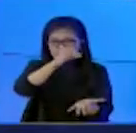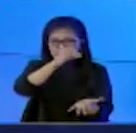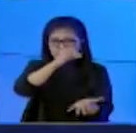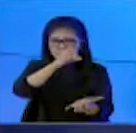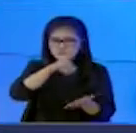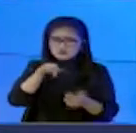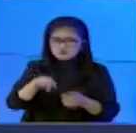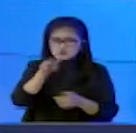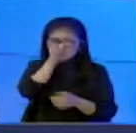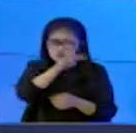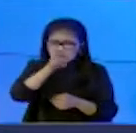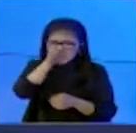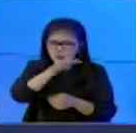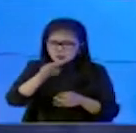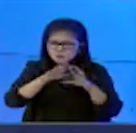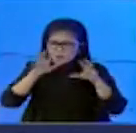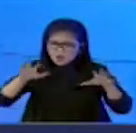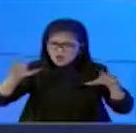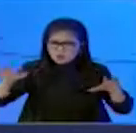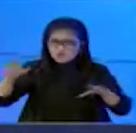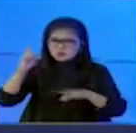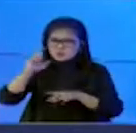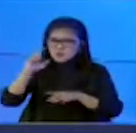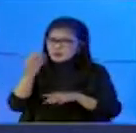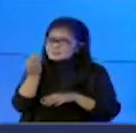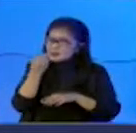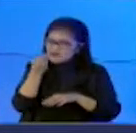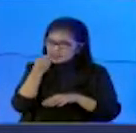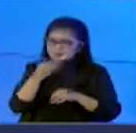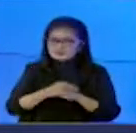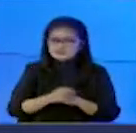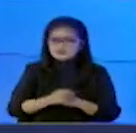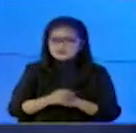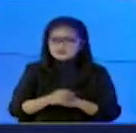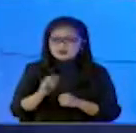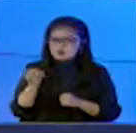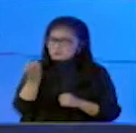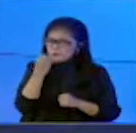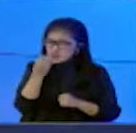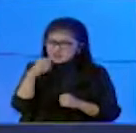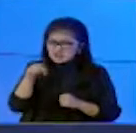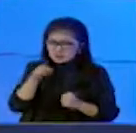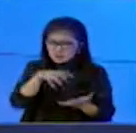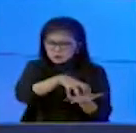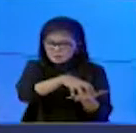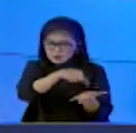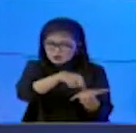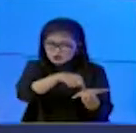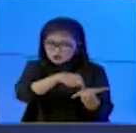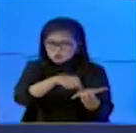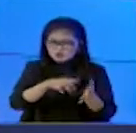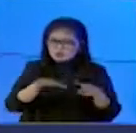kita saksikan itu yang banyak yang cari matang kemudian bisa makan di tempat kemudian ada yang hanya sekedar